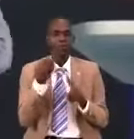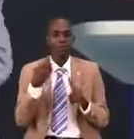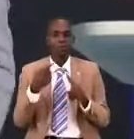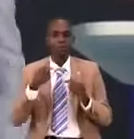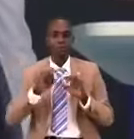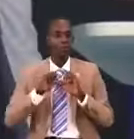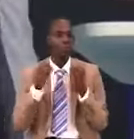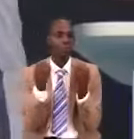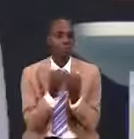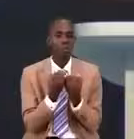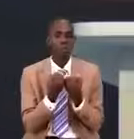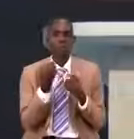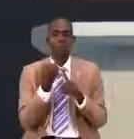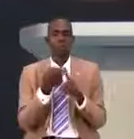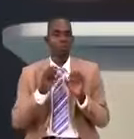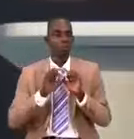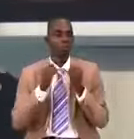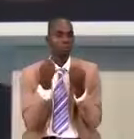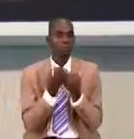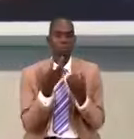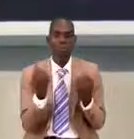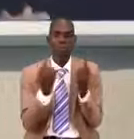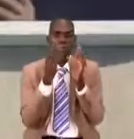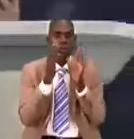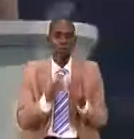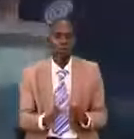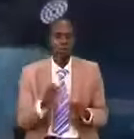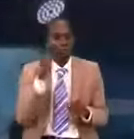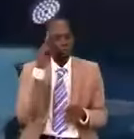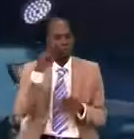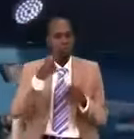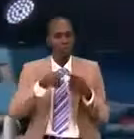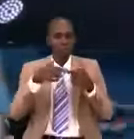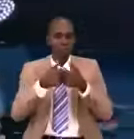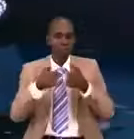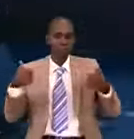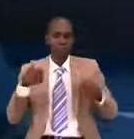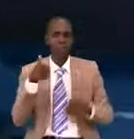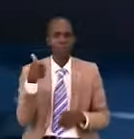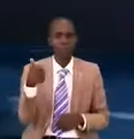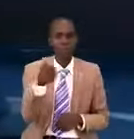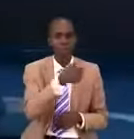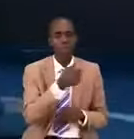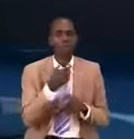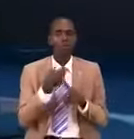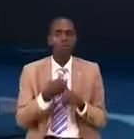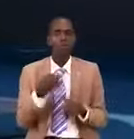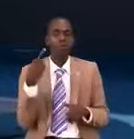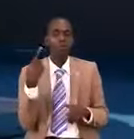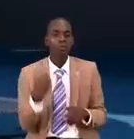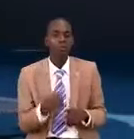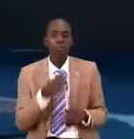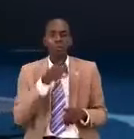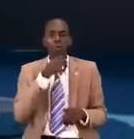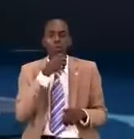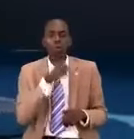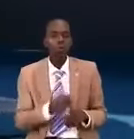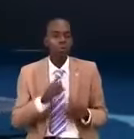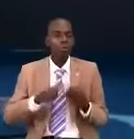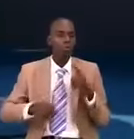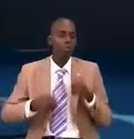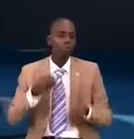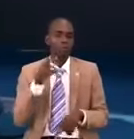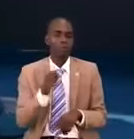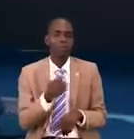séparer de des anciens amis et des anciens habitudes et de dire maintenant je suis